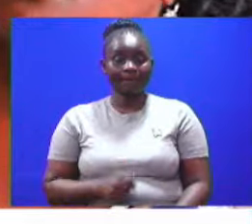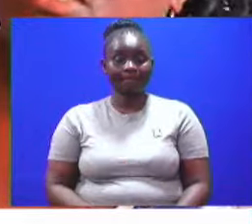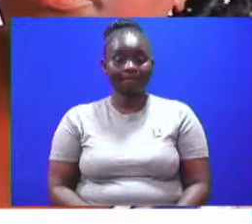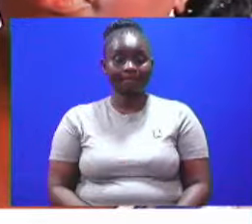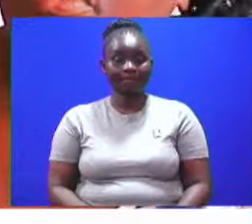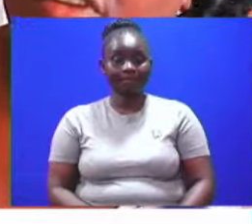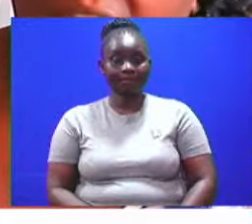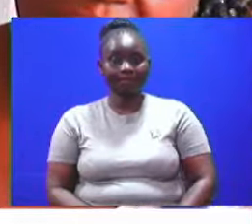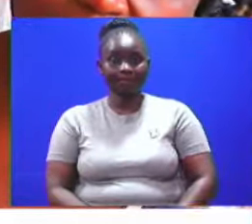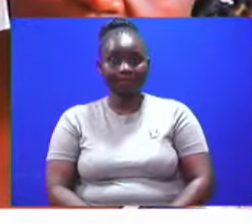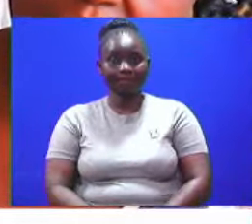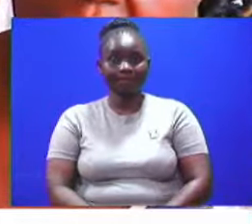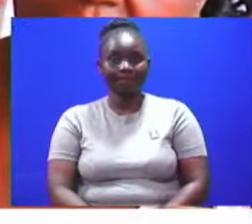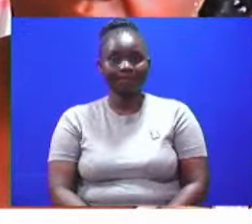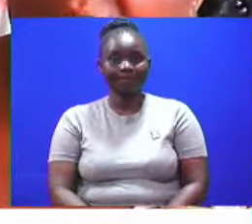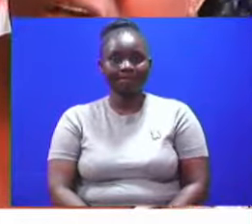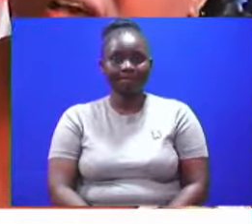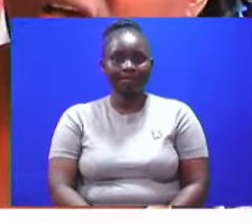Solidarity